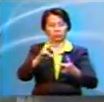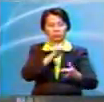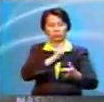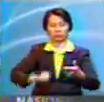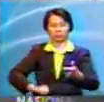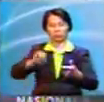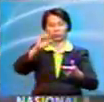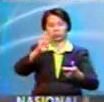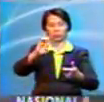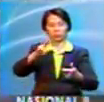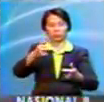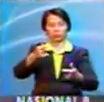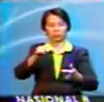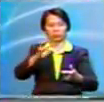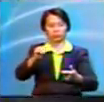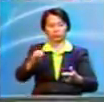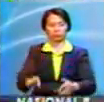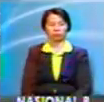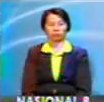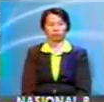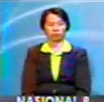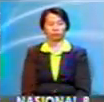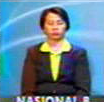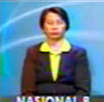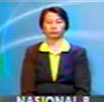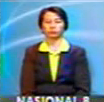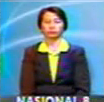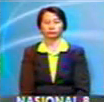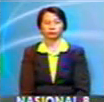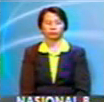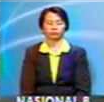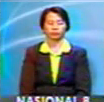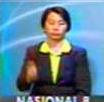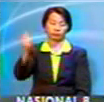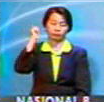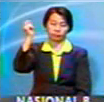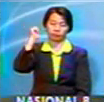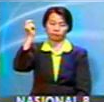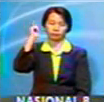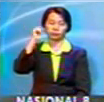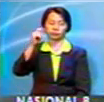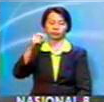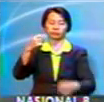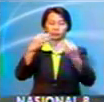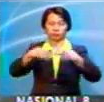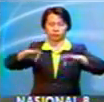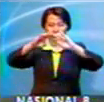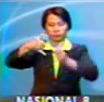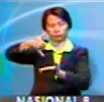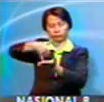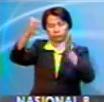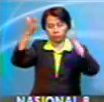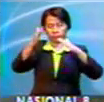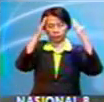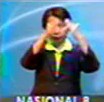Sultan Ibrahim. Baik, itu tadi perkembangan perlawanan akhir Piala Malaysia